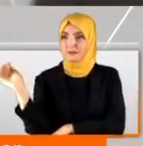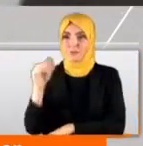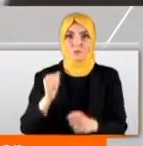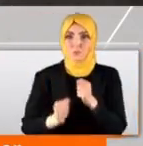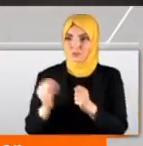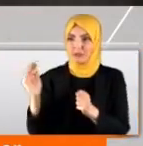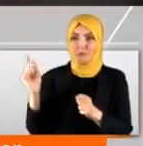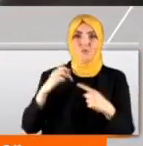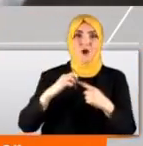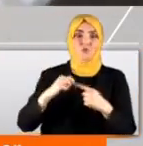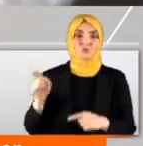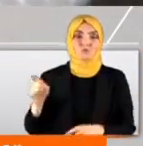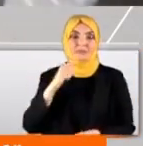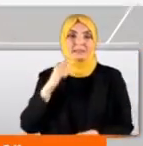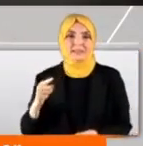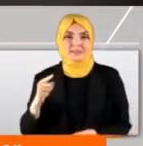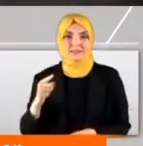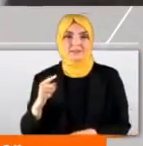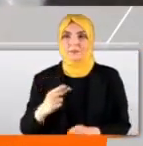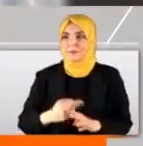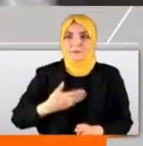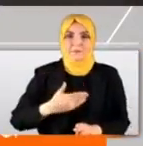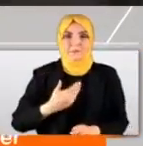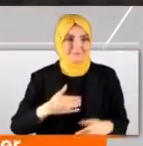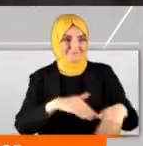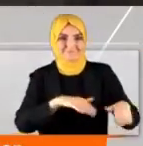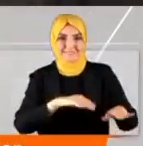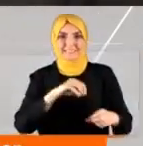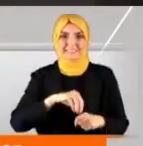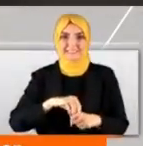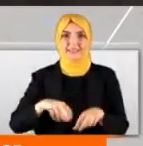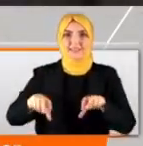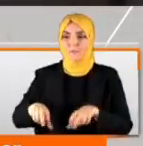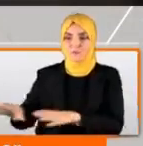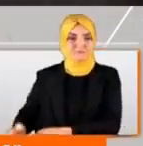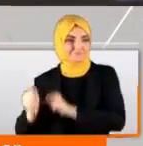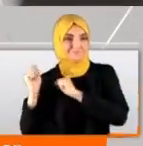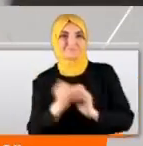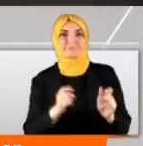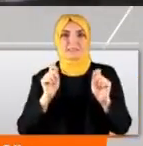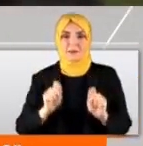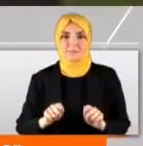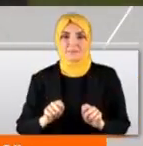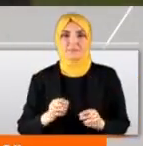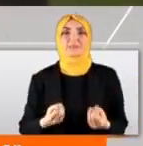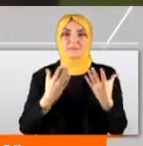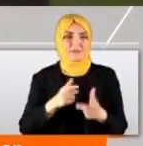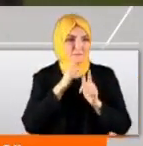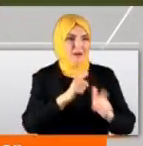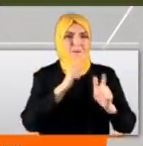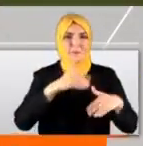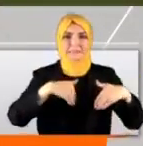panikledi uzaklaştırabilir Mac için yanıbaşındaki tabure alıp fırlattım Burak onu korkutma yetmeyince bağırmayı denedi